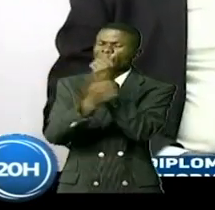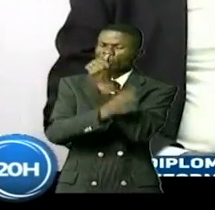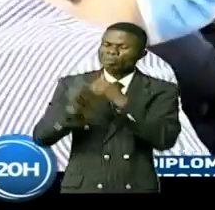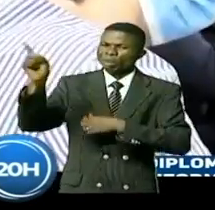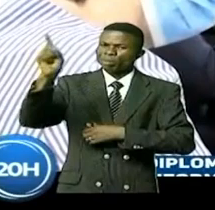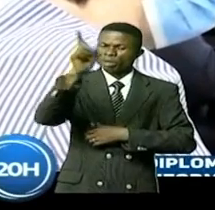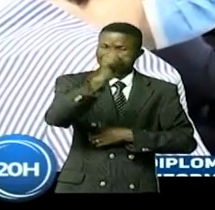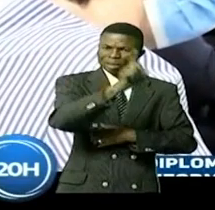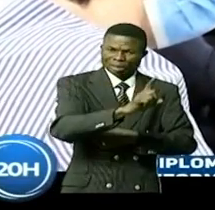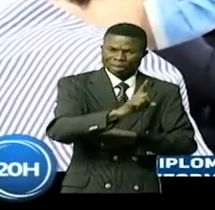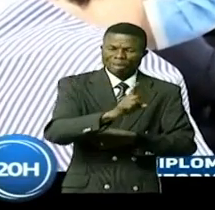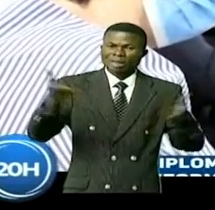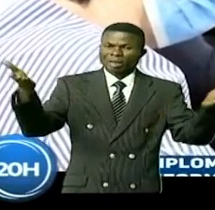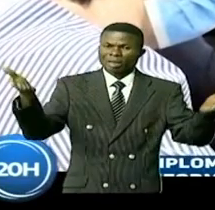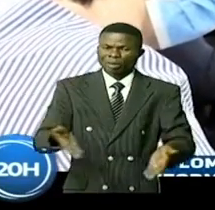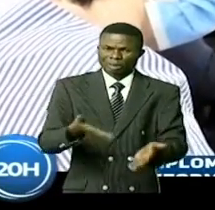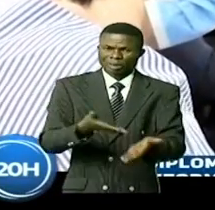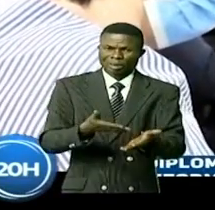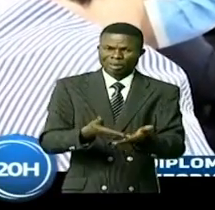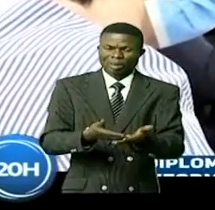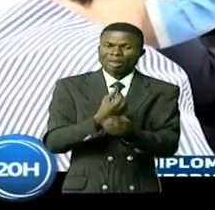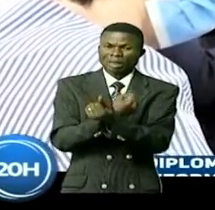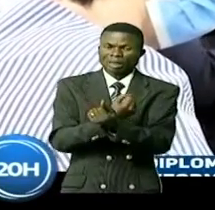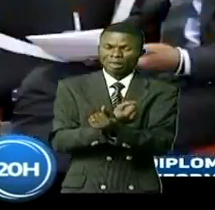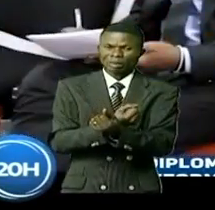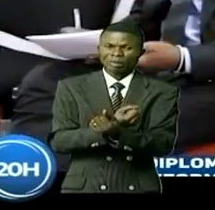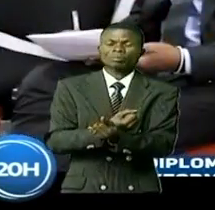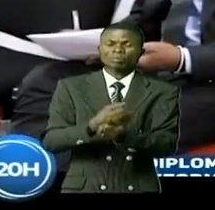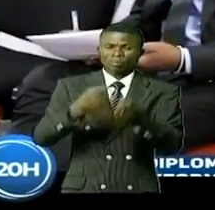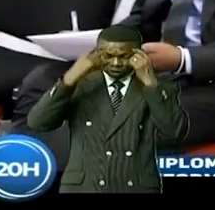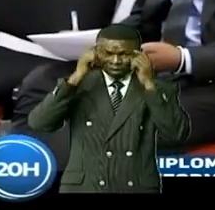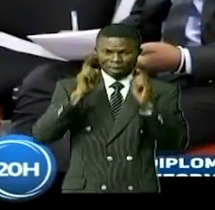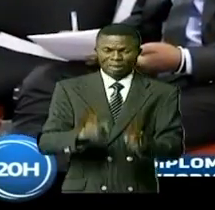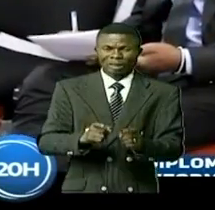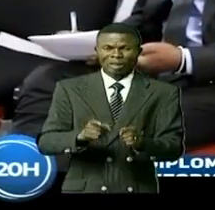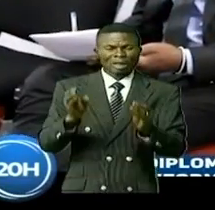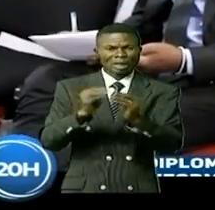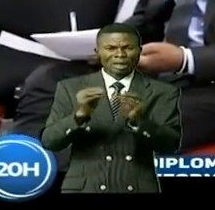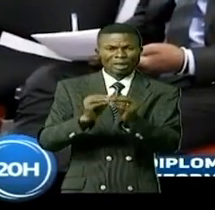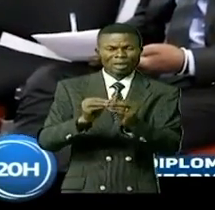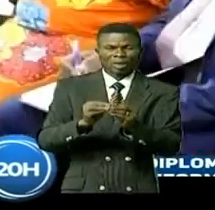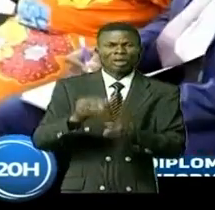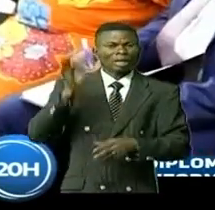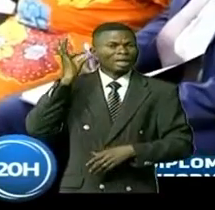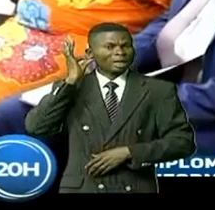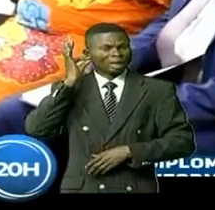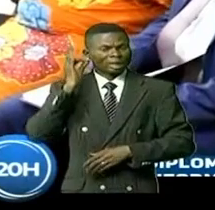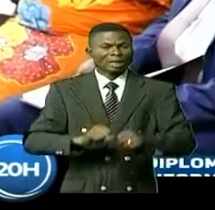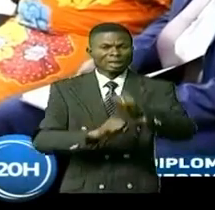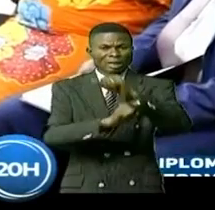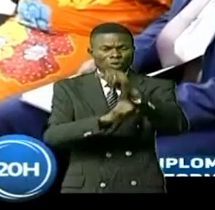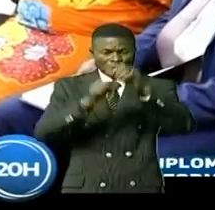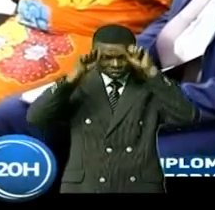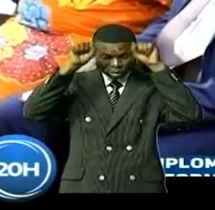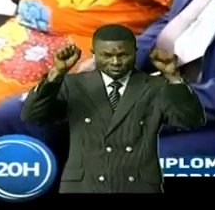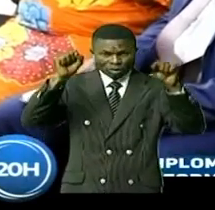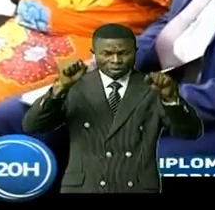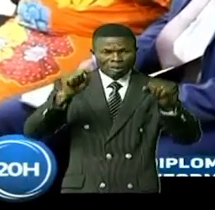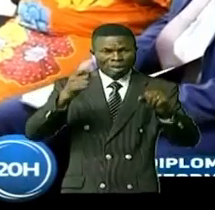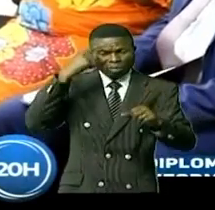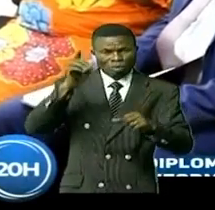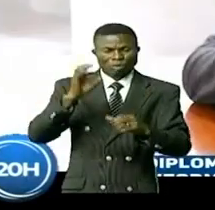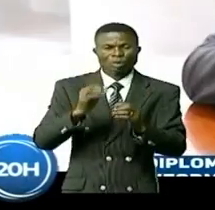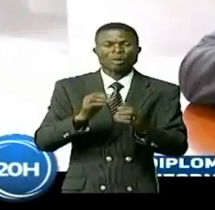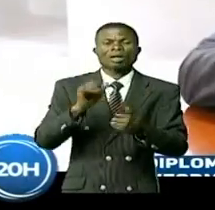ici représentés. Respecter les accords de Nairobi, soutenir le président Uhuru Kenyatta pour faire aboutir